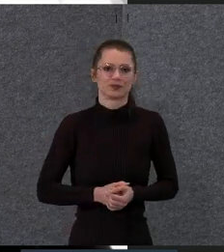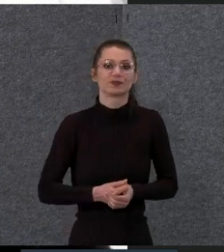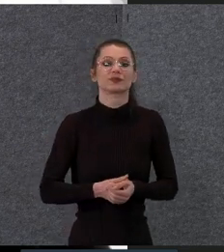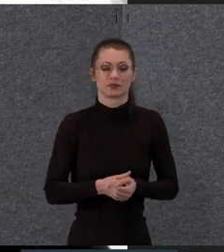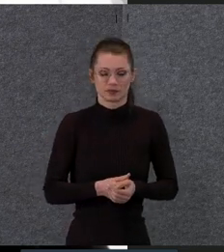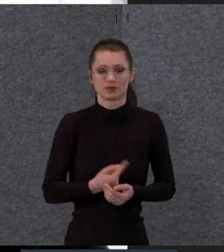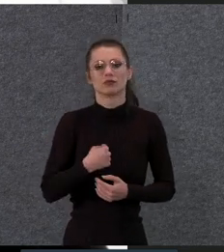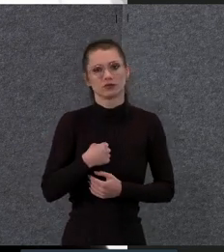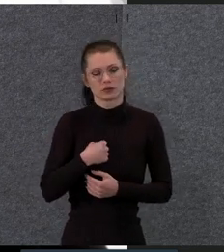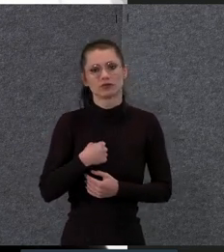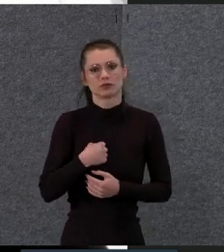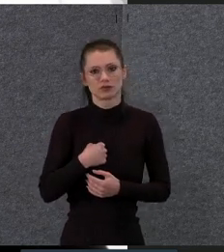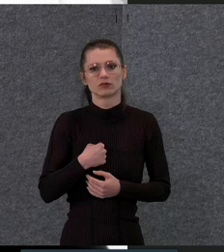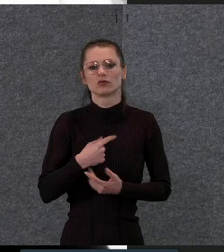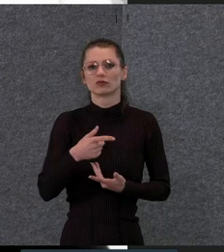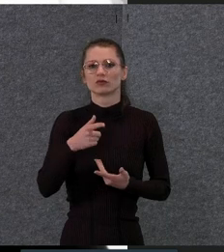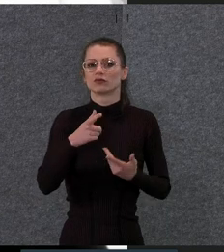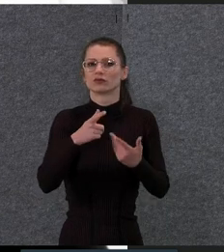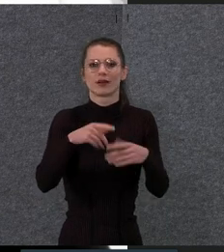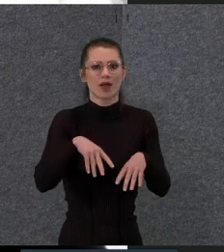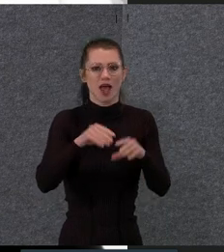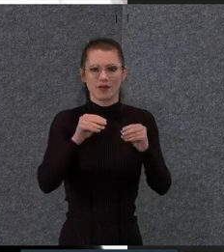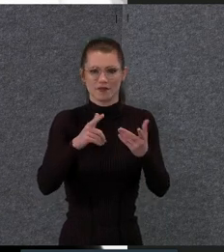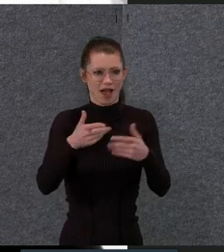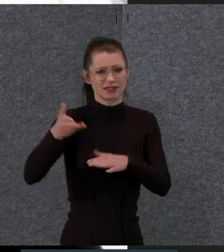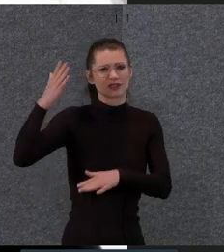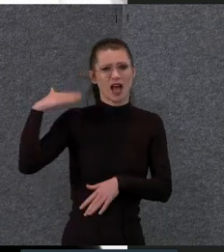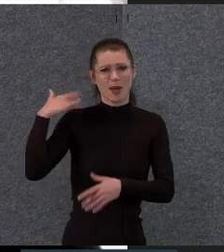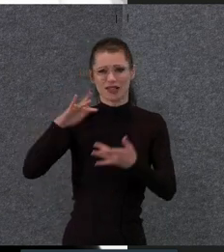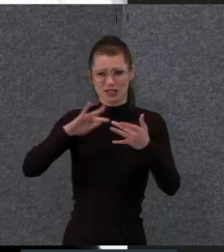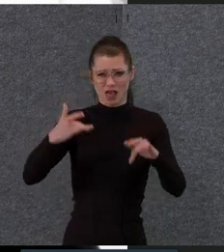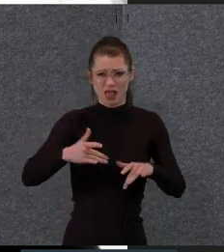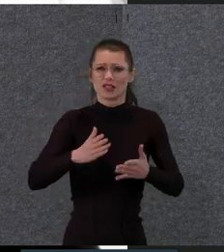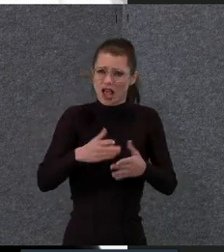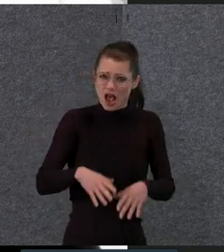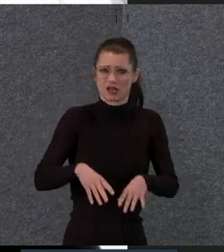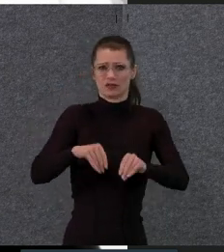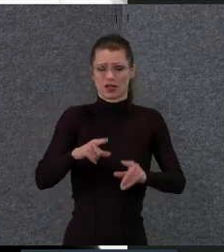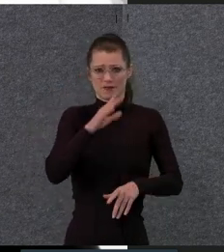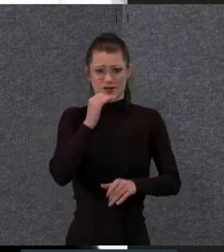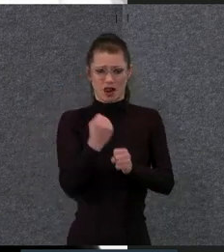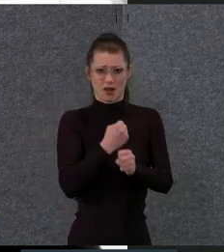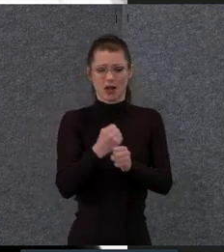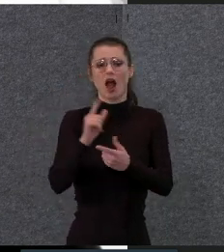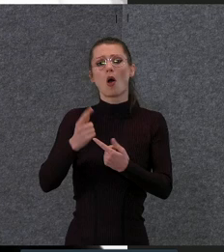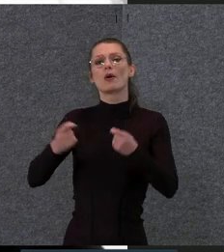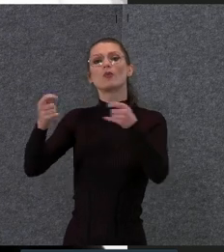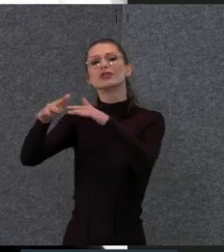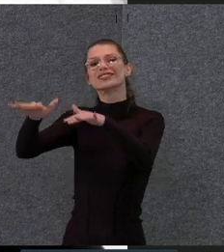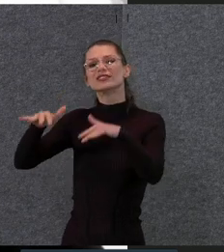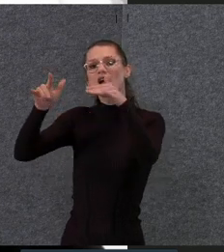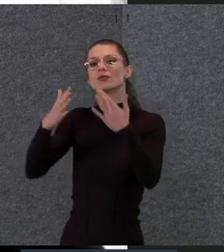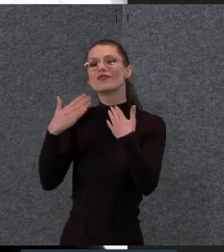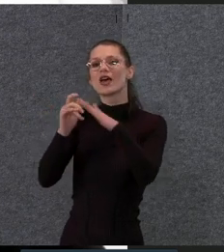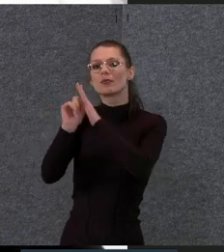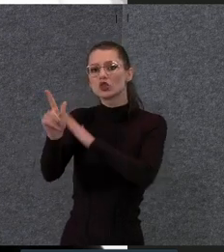Ich habe gearbeitet, wann die Internet ganz am Anfang war. Ich engagiere mich politisch auf der Bundestag-Ebene, weil